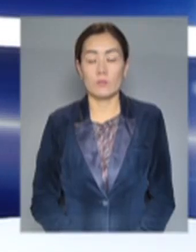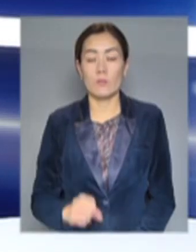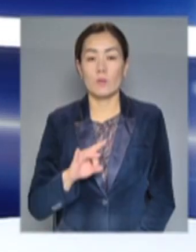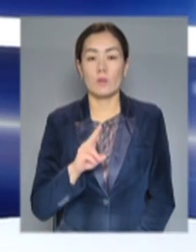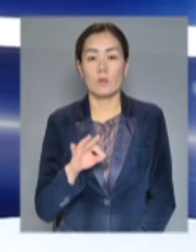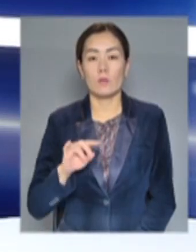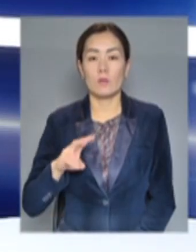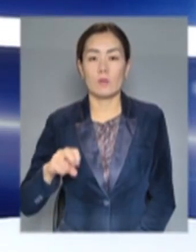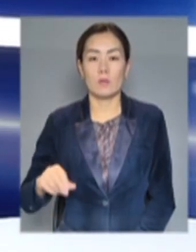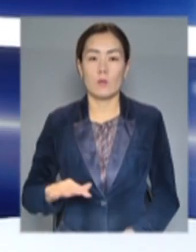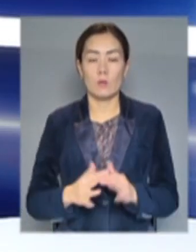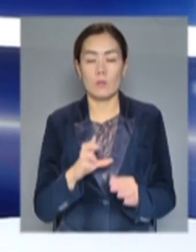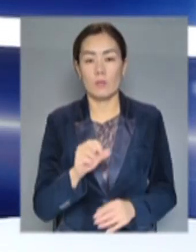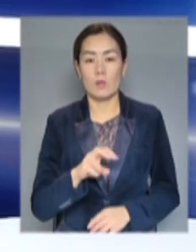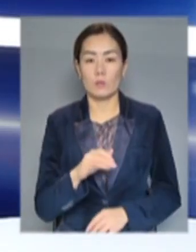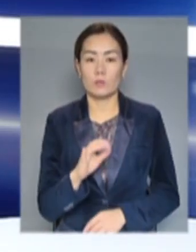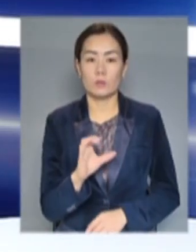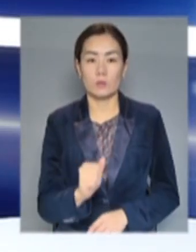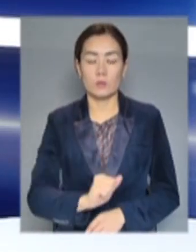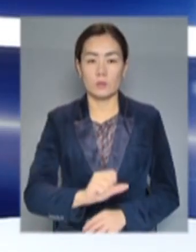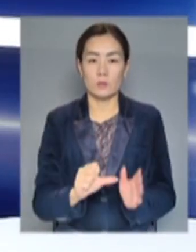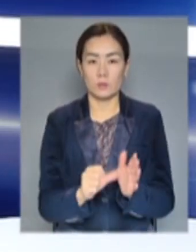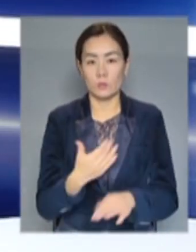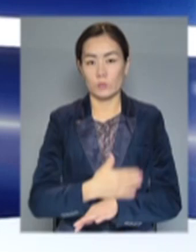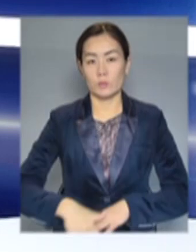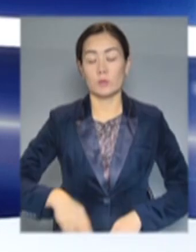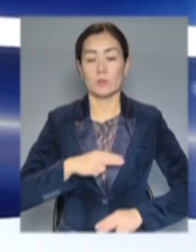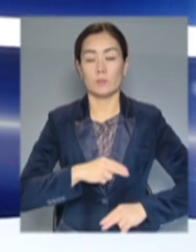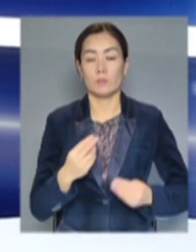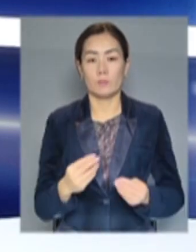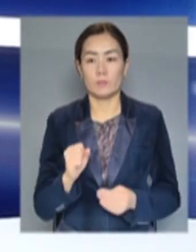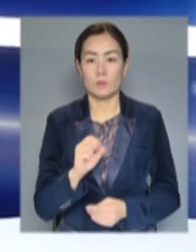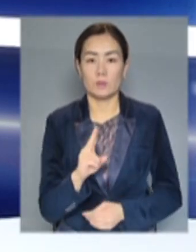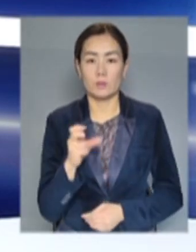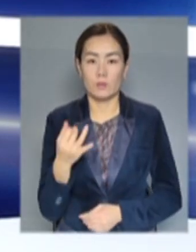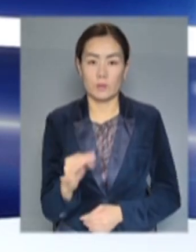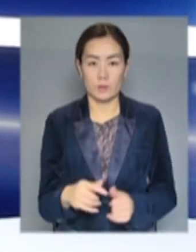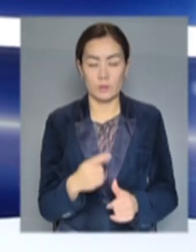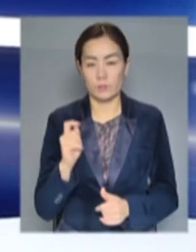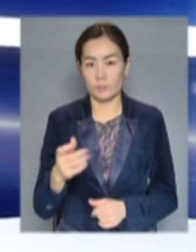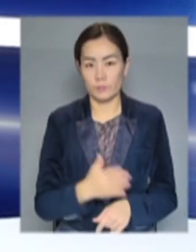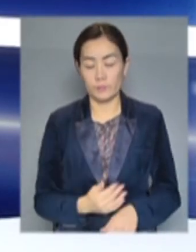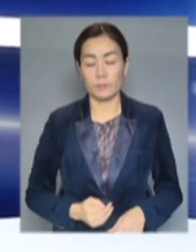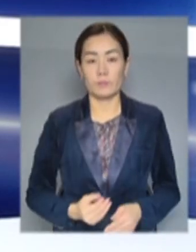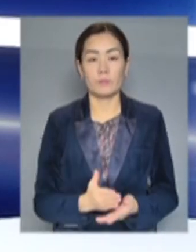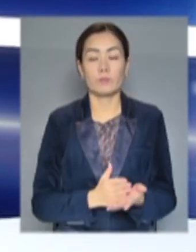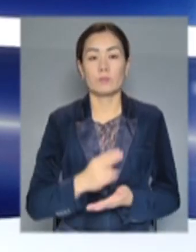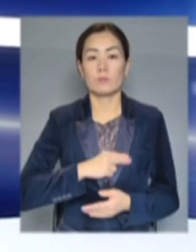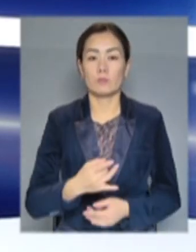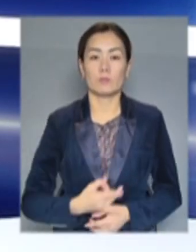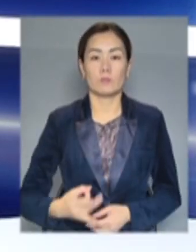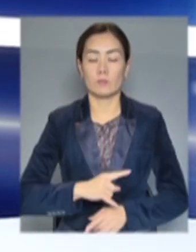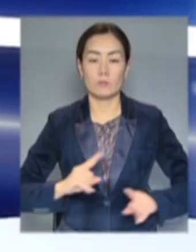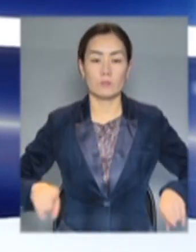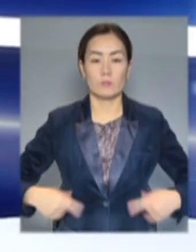Еркінқала ауылдық округіне қарасты Балауса ықшам ауданындағы 6-шы көшеге еңбек ардагері Есқайыр Наурызбаевтың аты берілді. Ол ұзақ жылдар бойы өңір